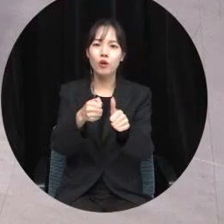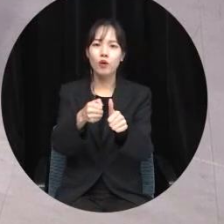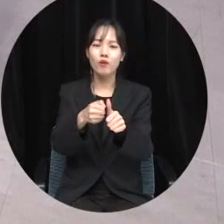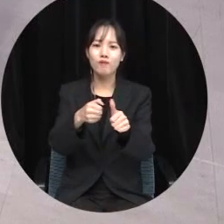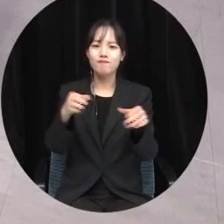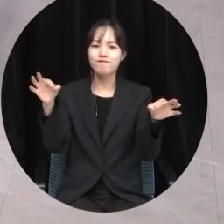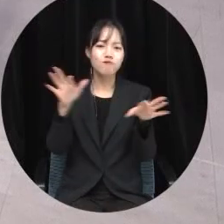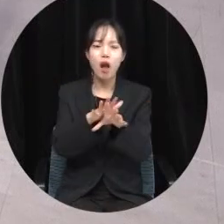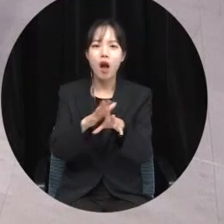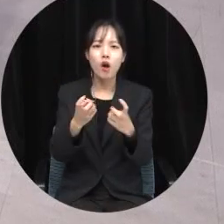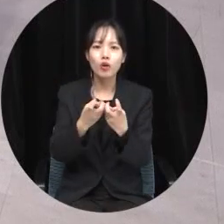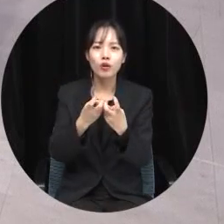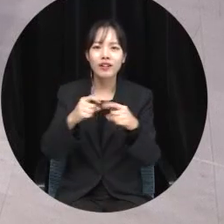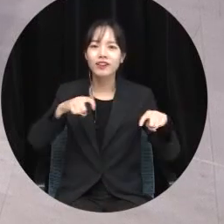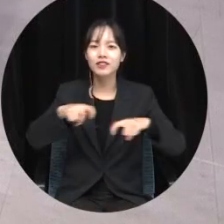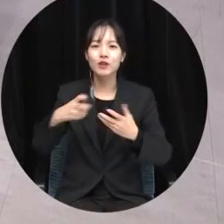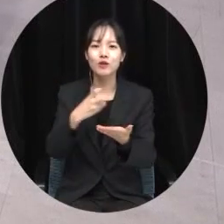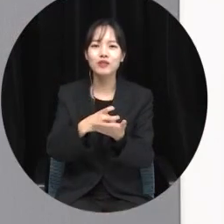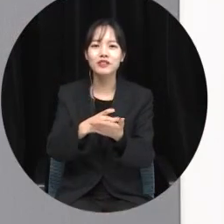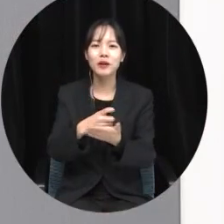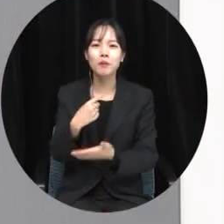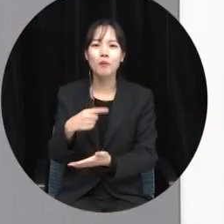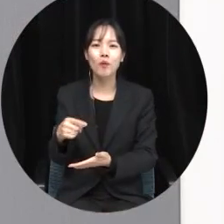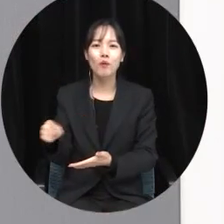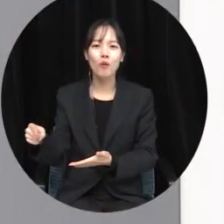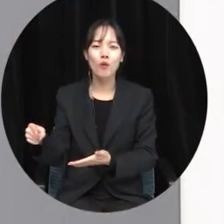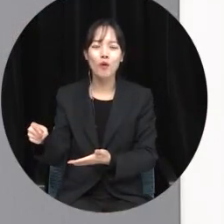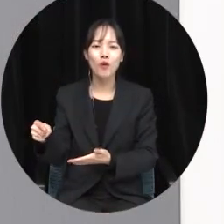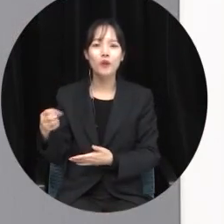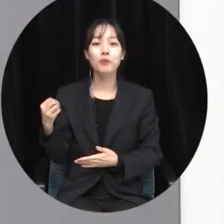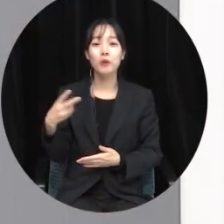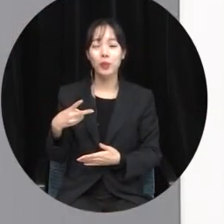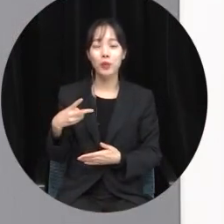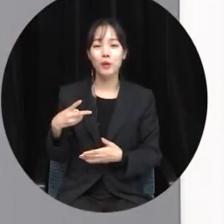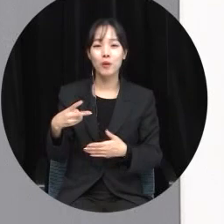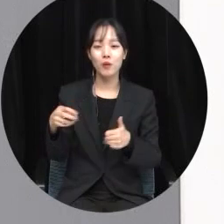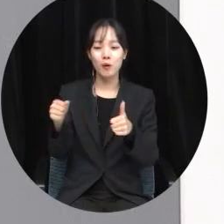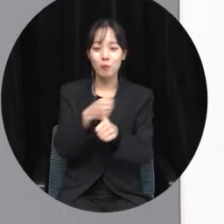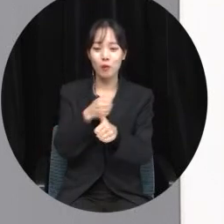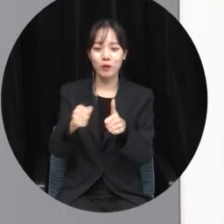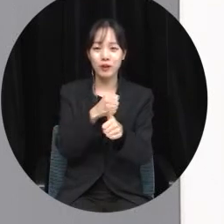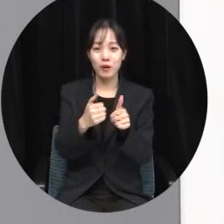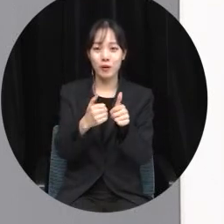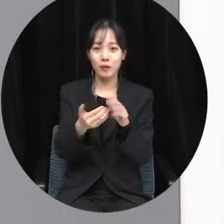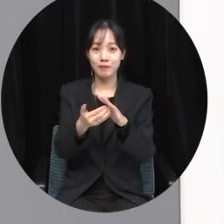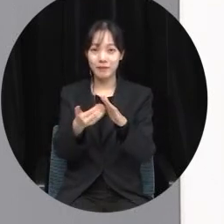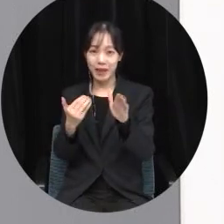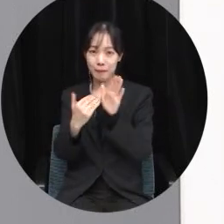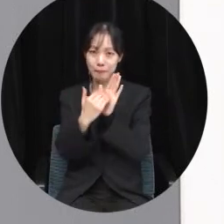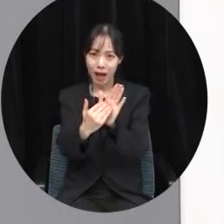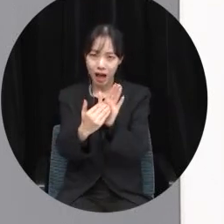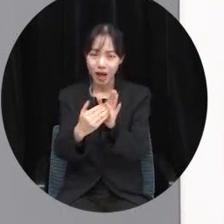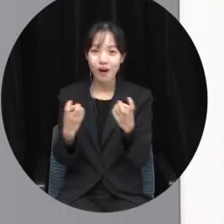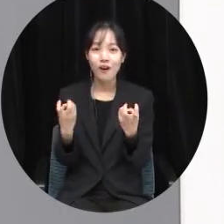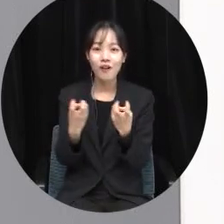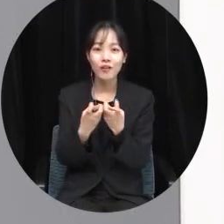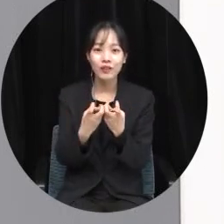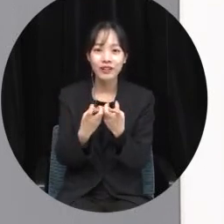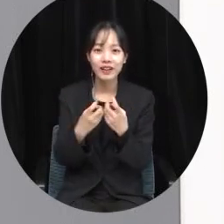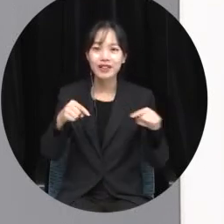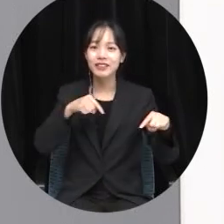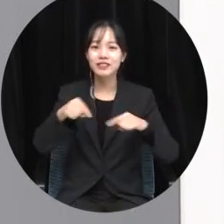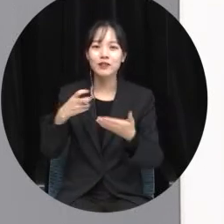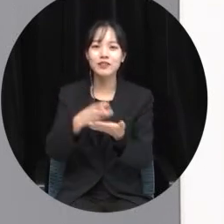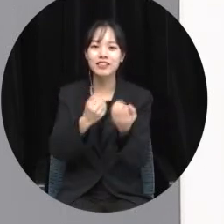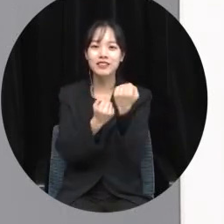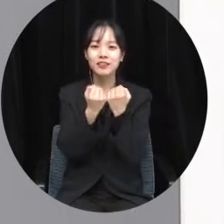마련할 것인지 설명해 주시고 학교폭력을 예방하기 위해 어떤 정책을 실천하실 것인지